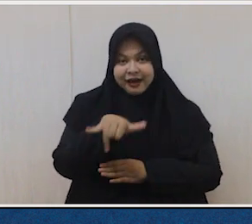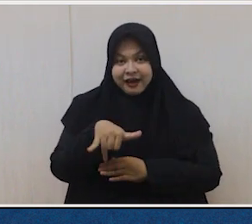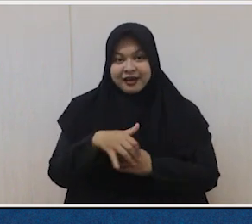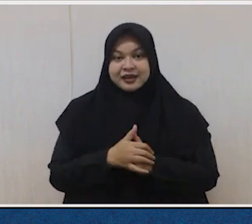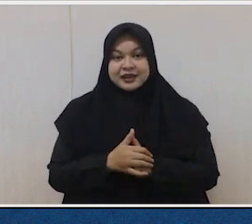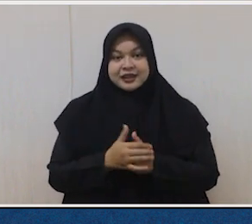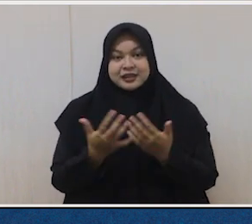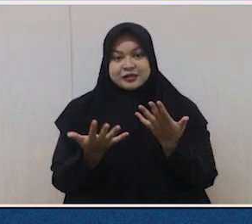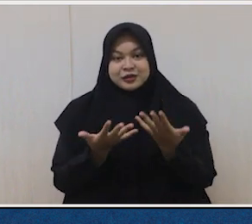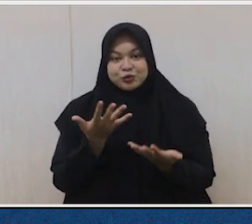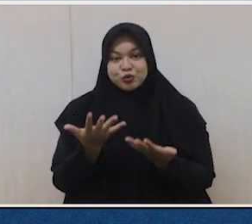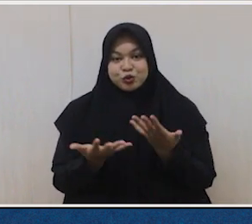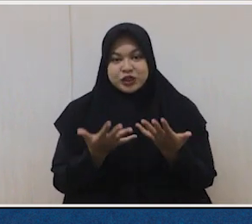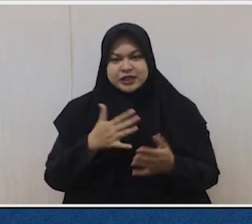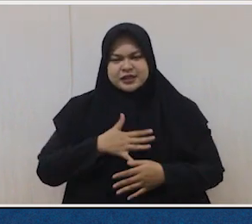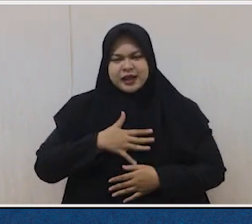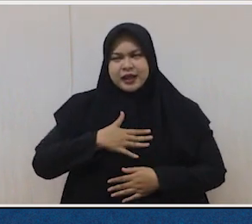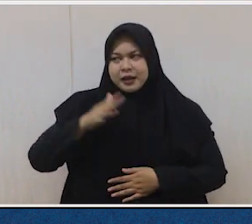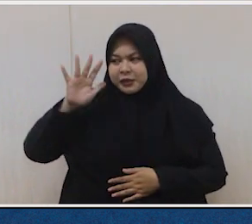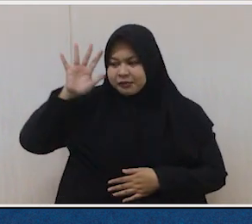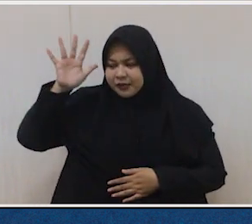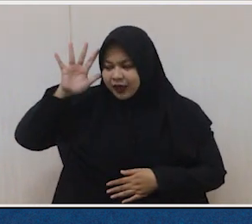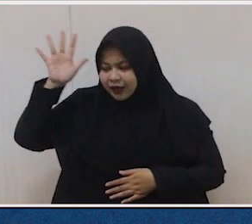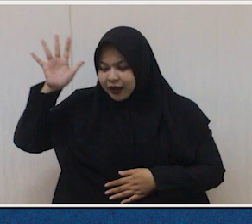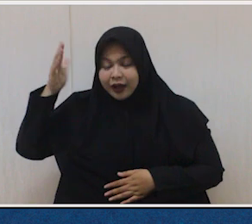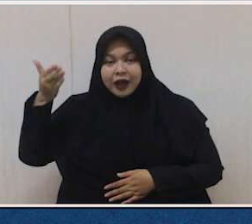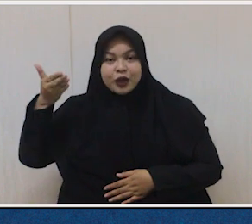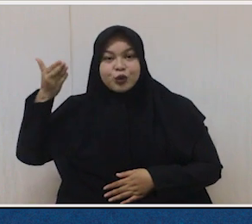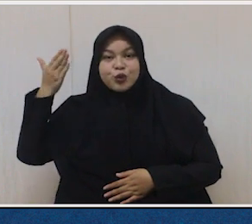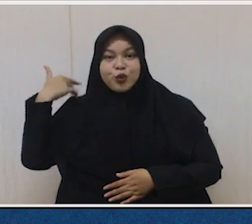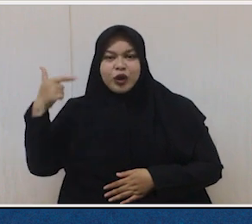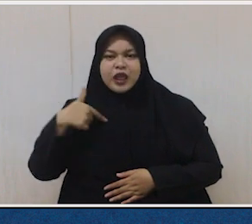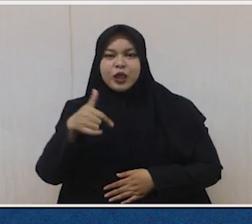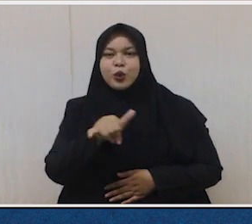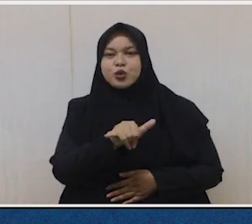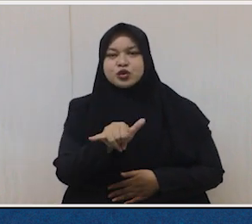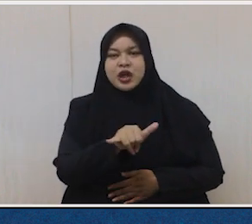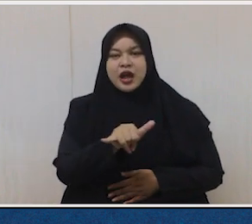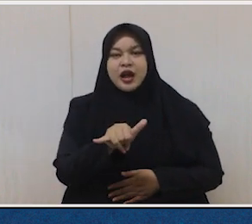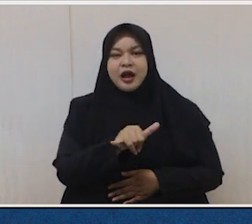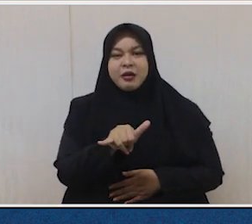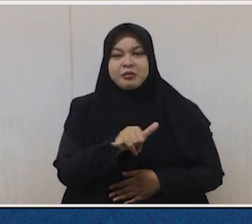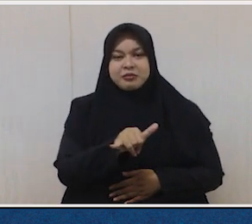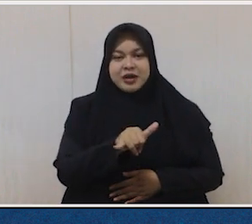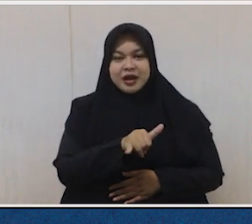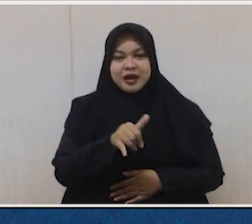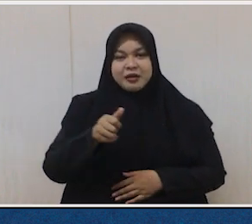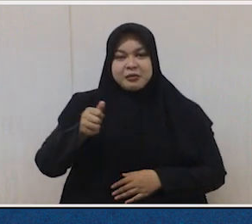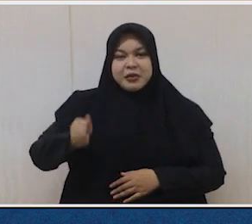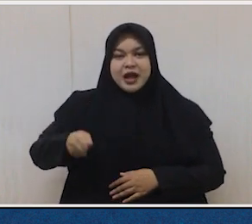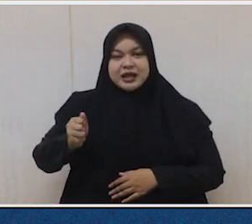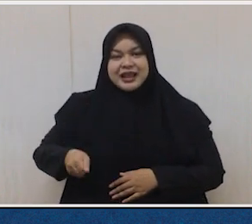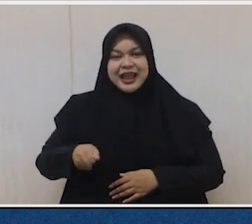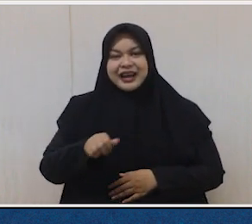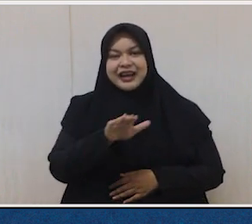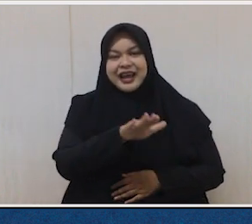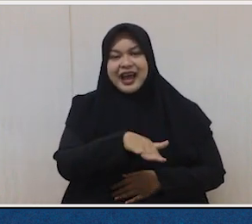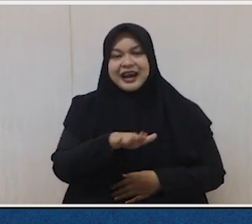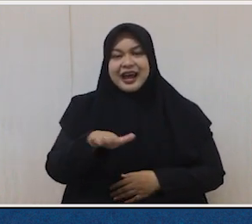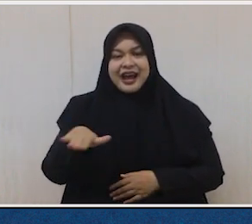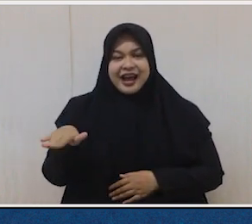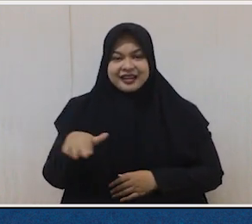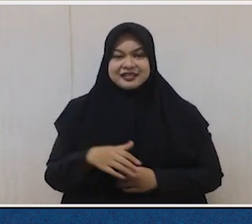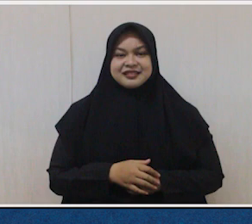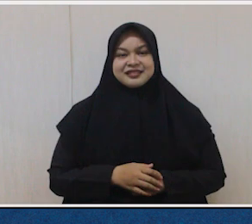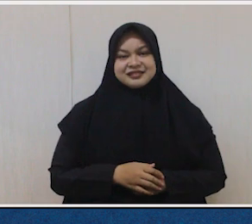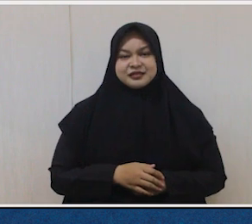Sehingga mungkin Saya membayangkan itu masjri dulu eh itu sama dengan kayak peralihan anak gitu jadi eh